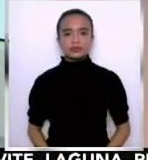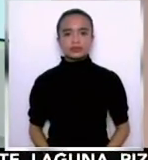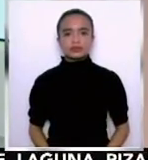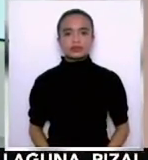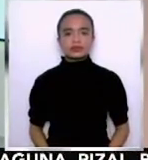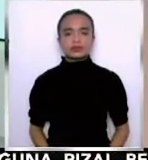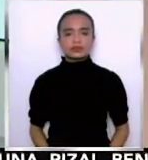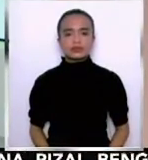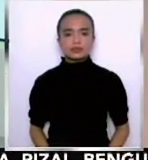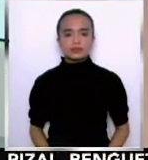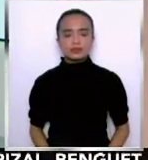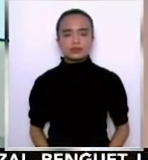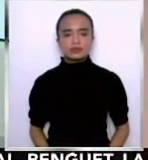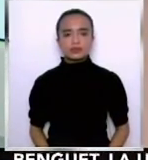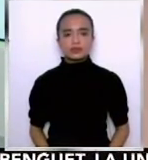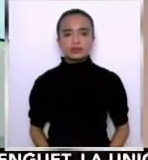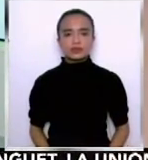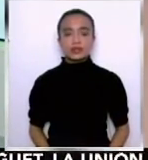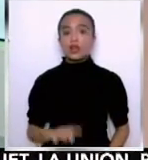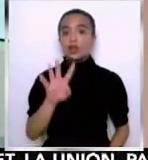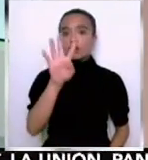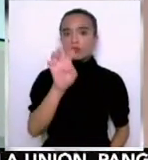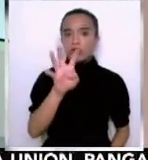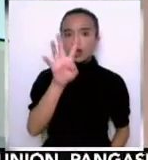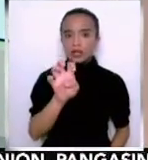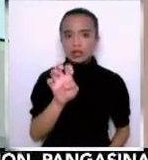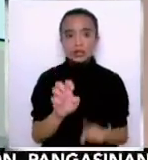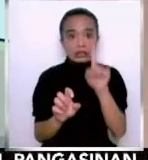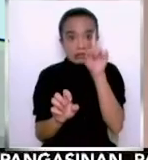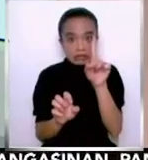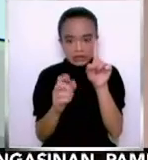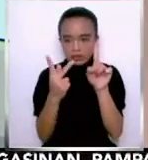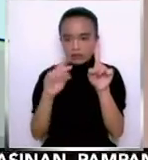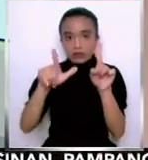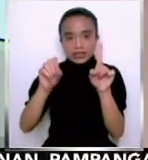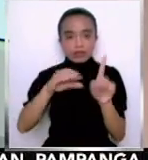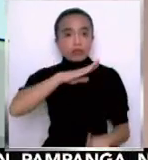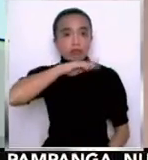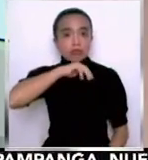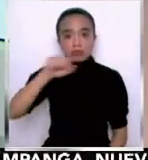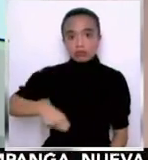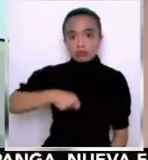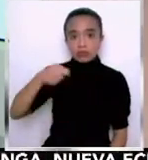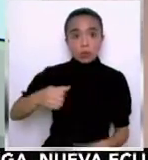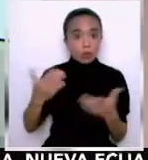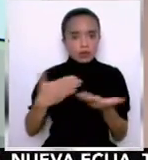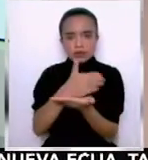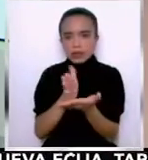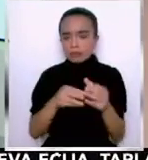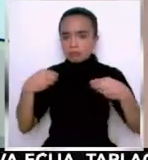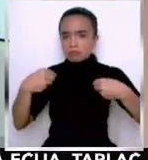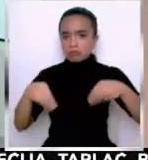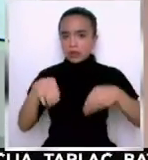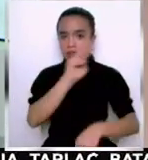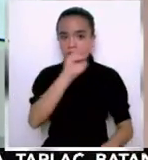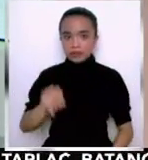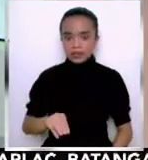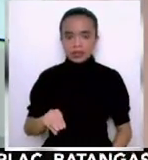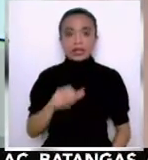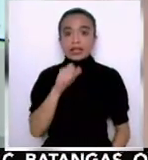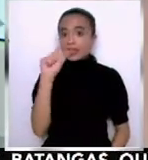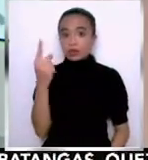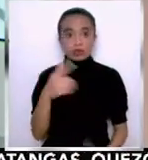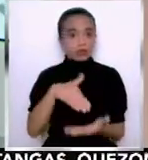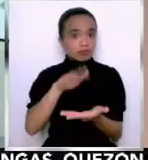Mahigit 400 piso na po ang kada kilo ng liyempo sa ilang palengke sa Metro Manila. Bukod sa mahal na petrolyo, may iba pa raw dahilan